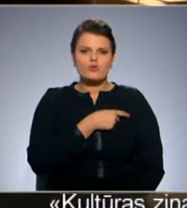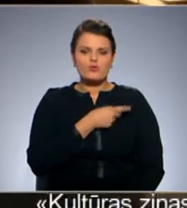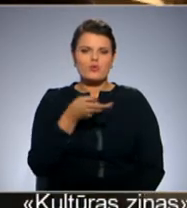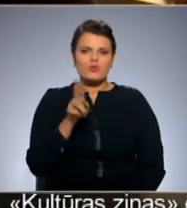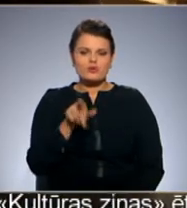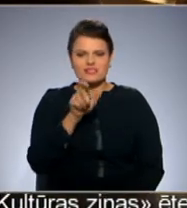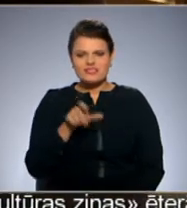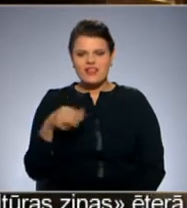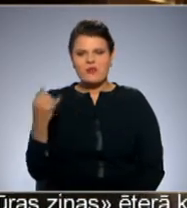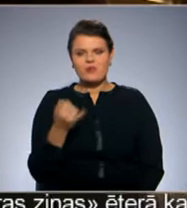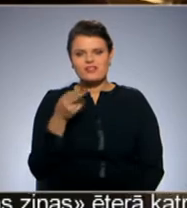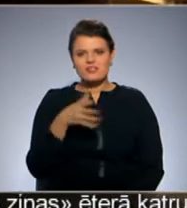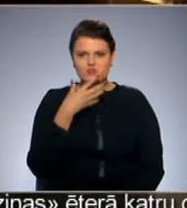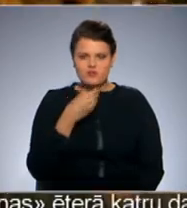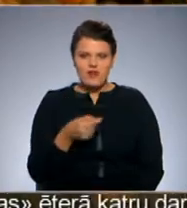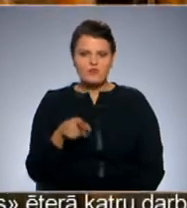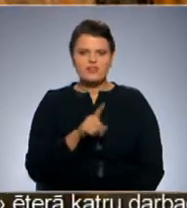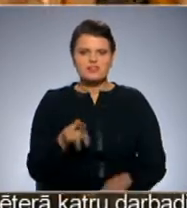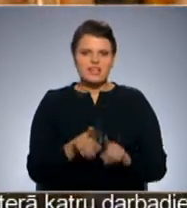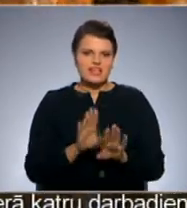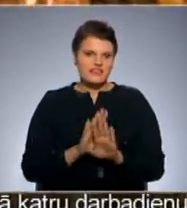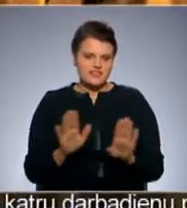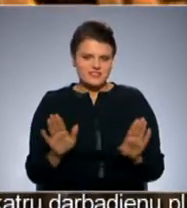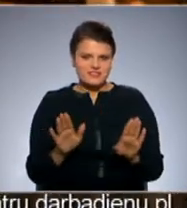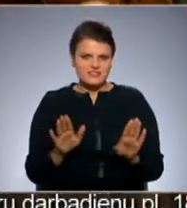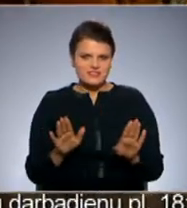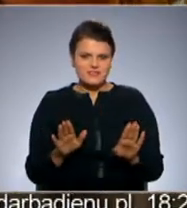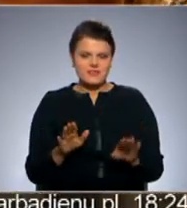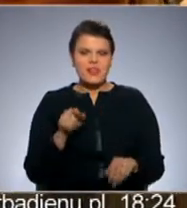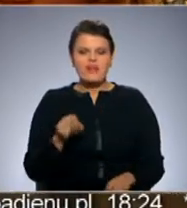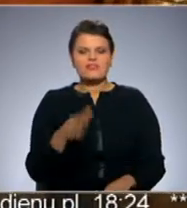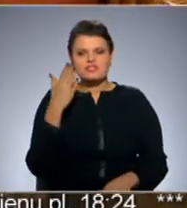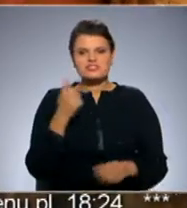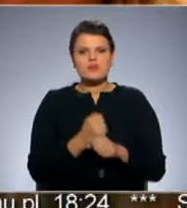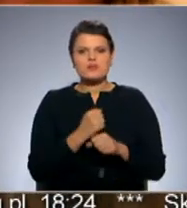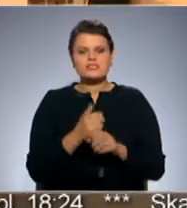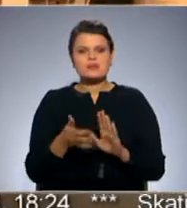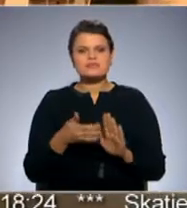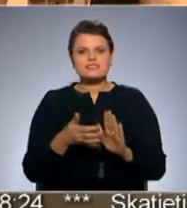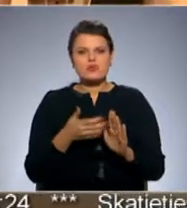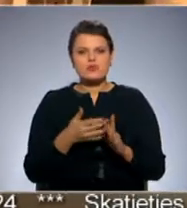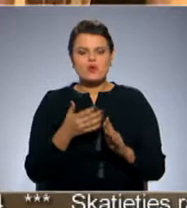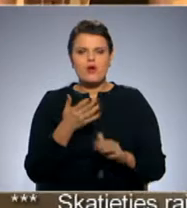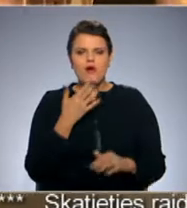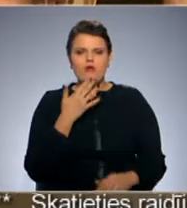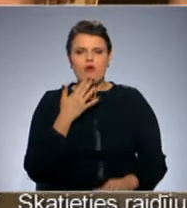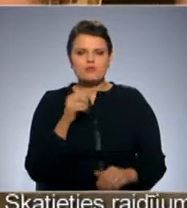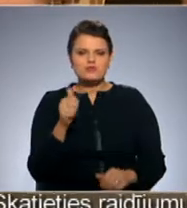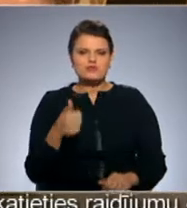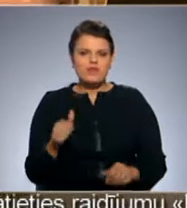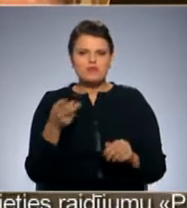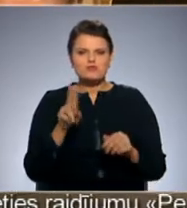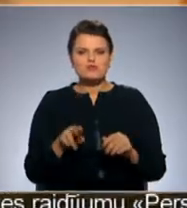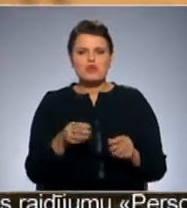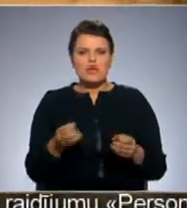un cilvēku interesi un vājumu. Tas arī viss. Varhols savos darbos izmantoja komiks elementus, kā arī